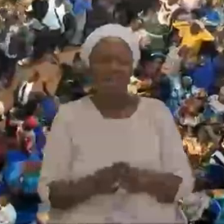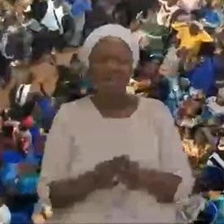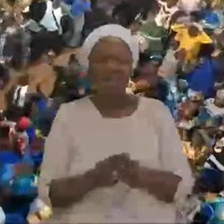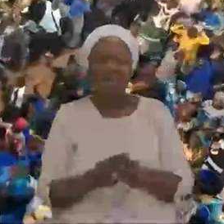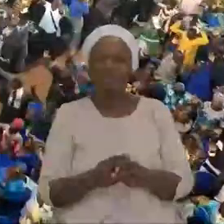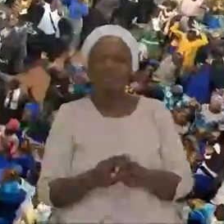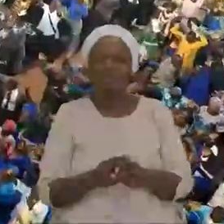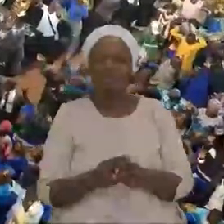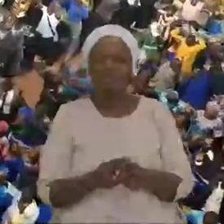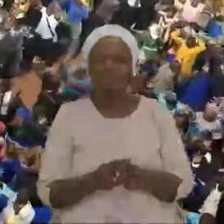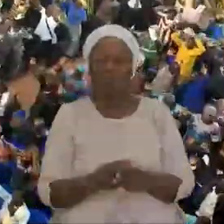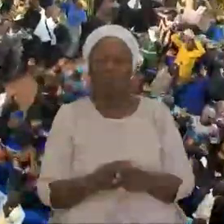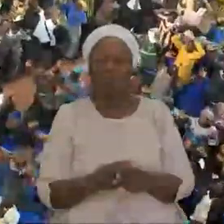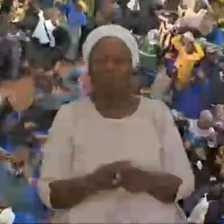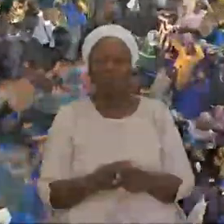Jésus.